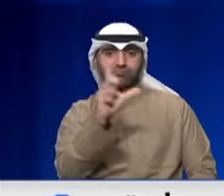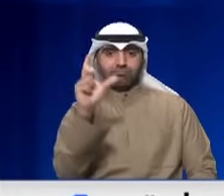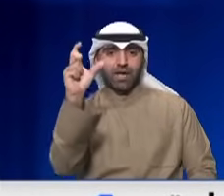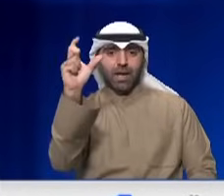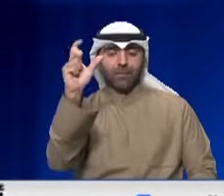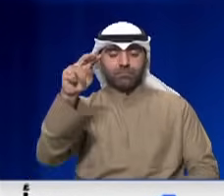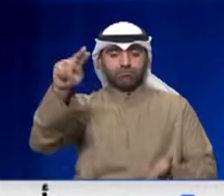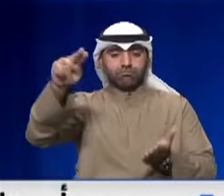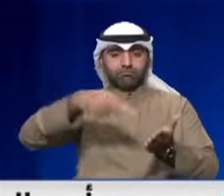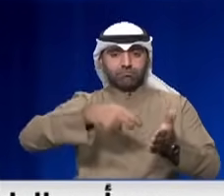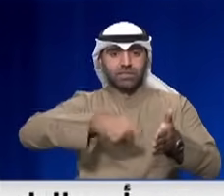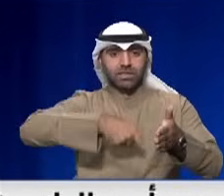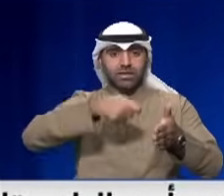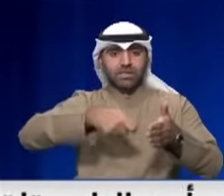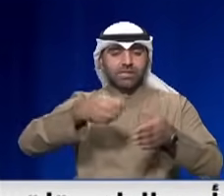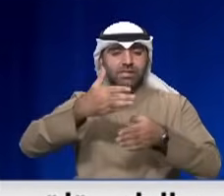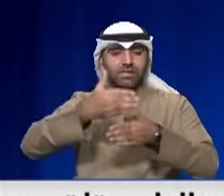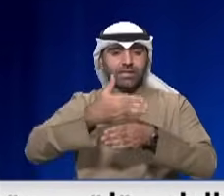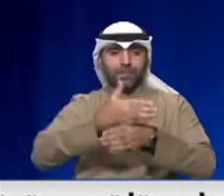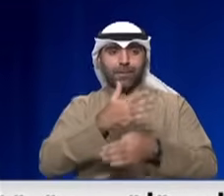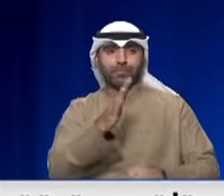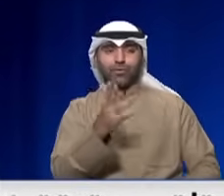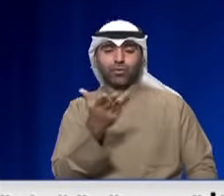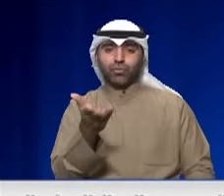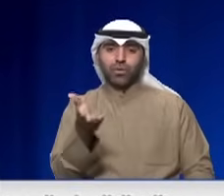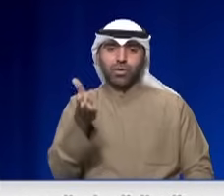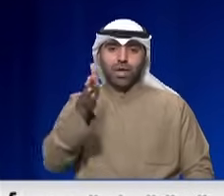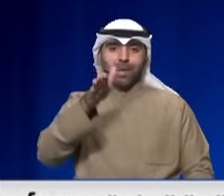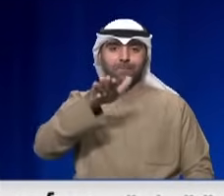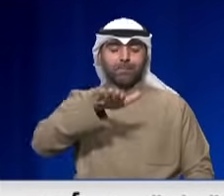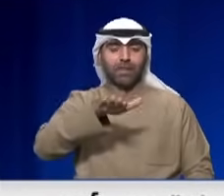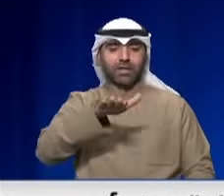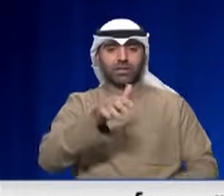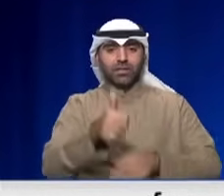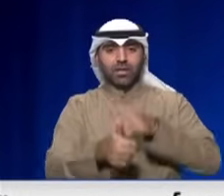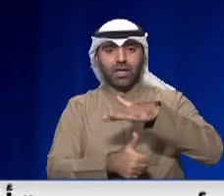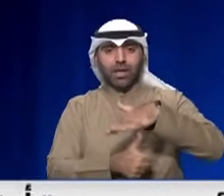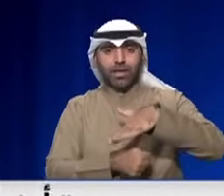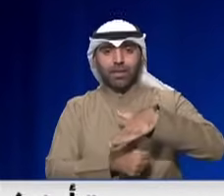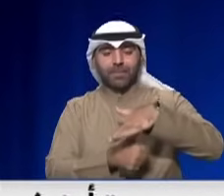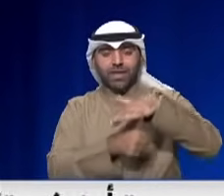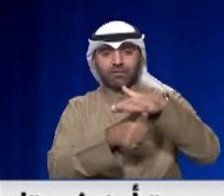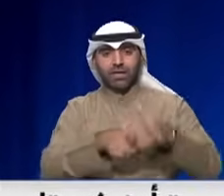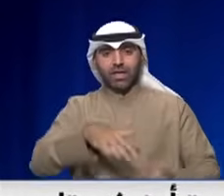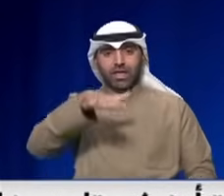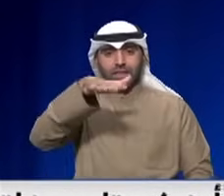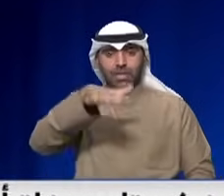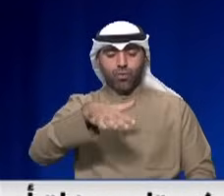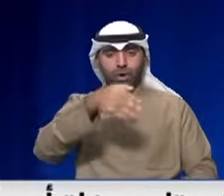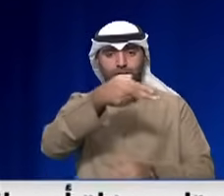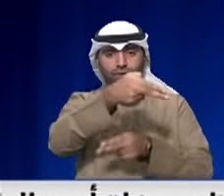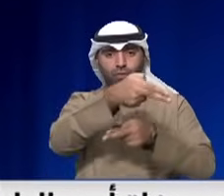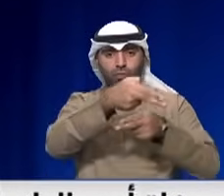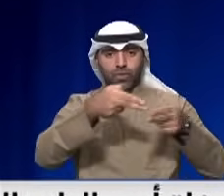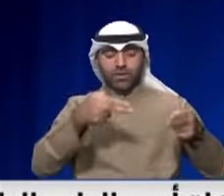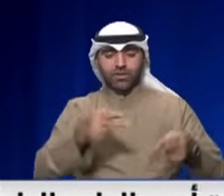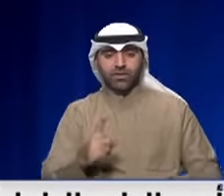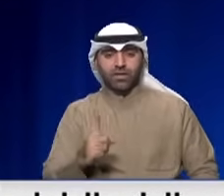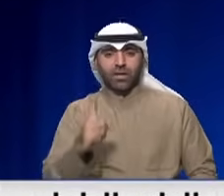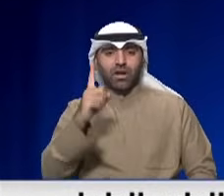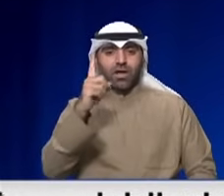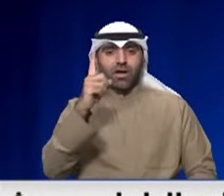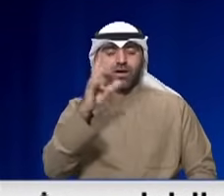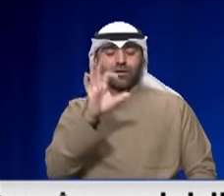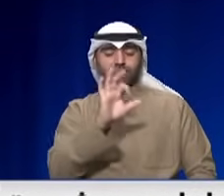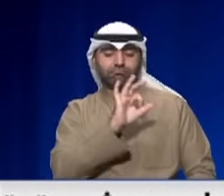حكومه وشعب القمر المتحده عن خالص التعازي وصادق المواساه لسموه رعاه الله بوفاه صاحب السمو